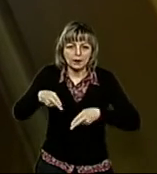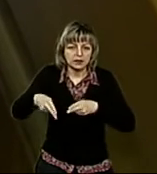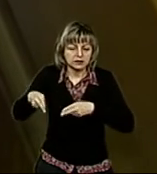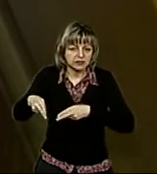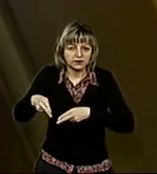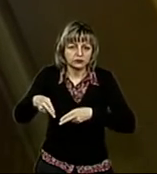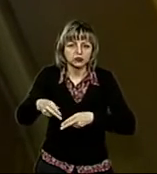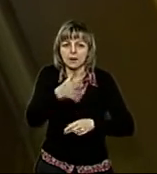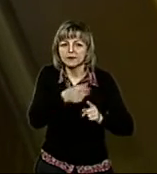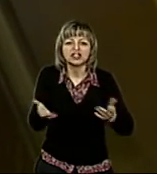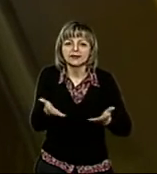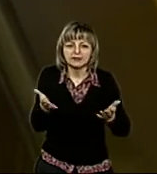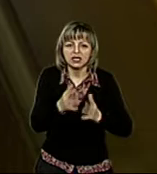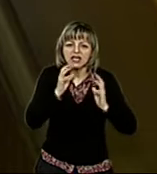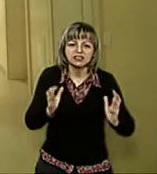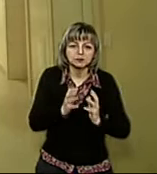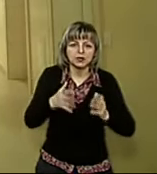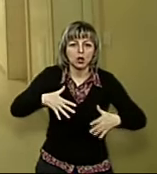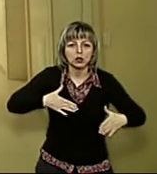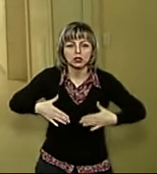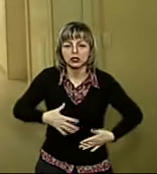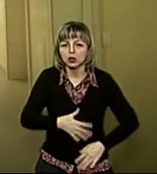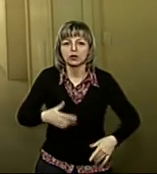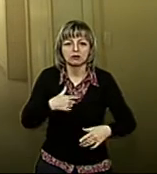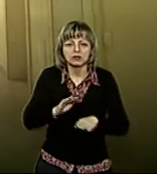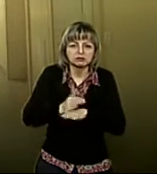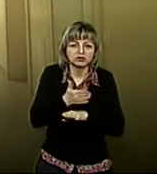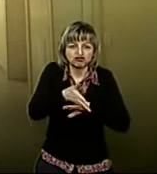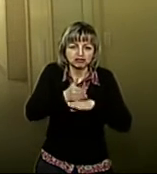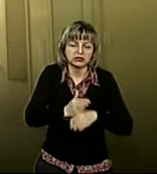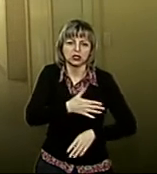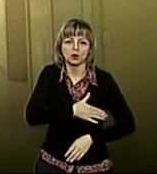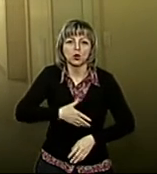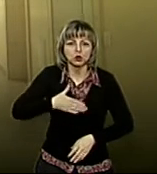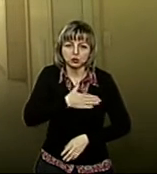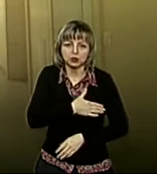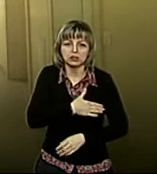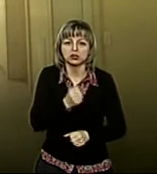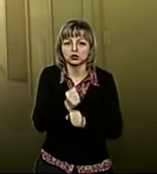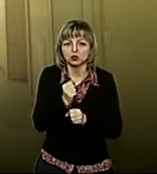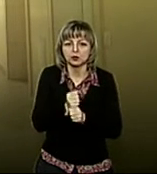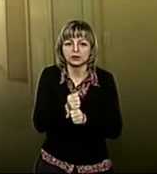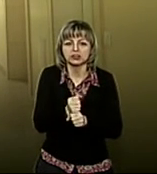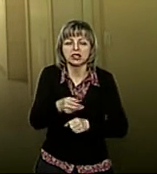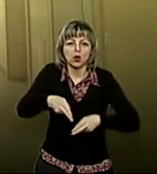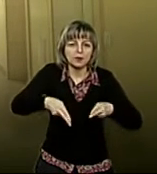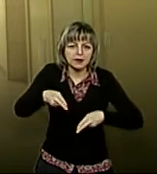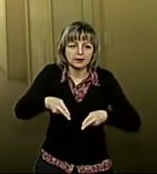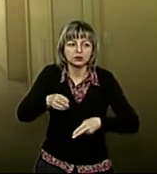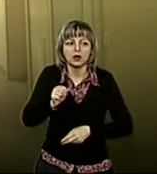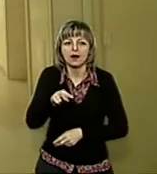оперативних втручань, під час яких зберегли органи. Ми забрали частину молочної залози, зробивши радикальну операцію,